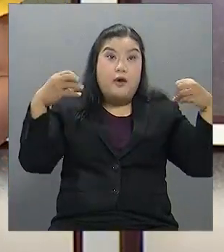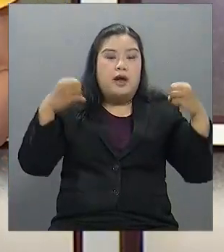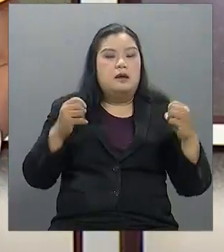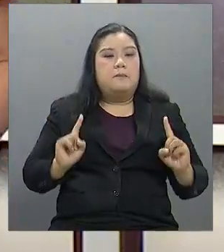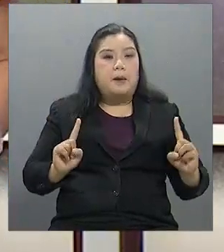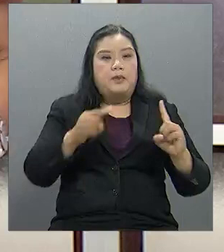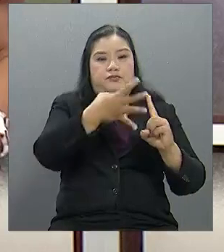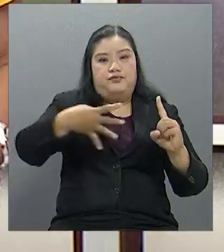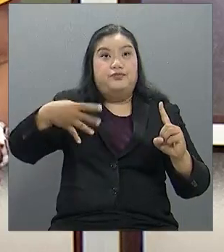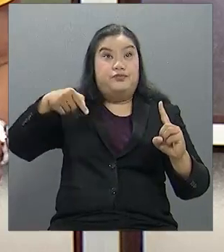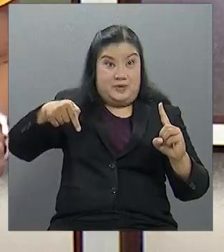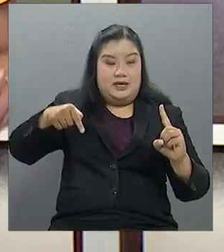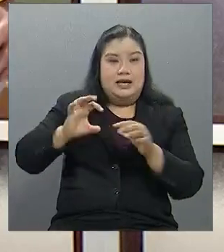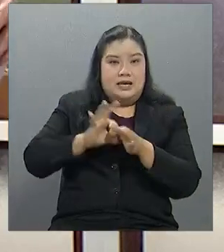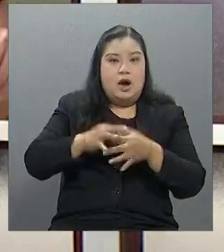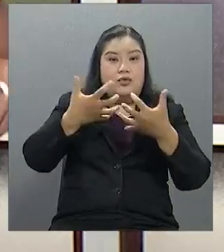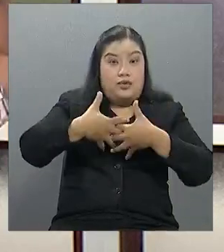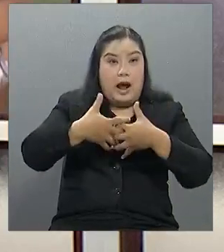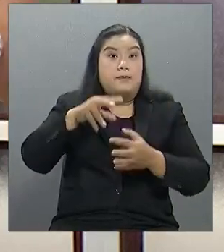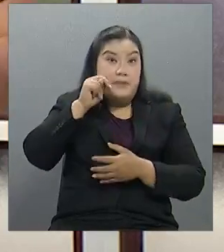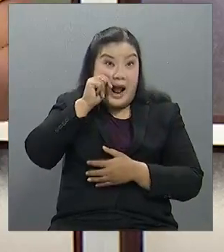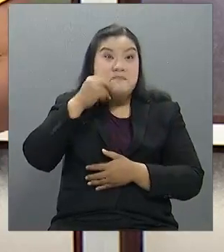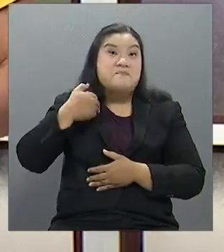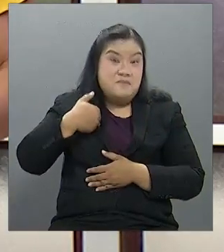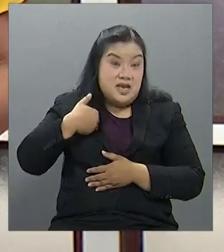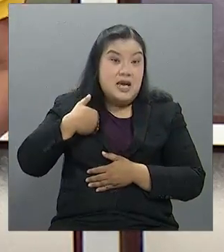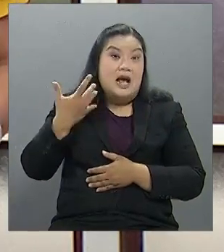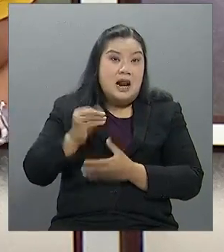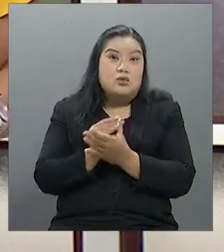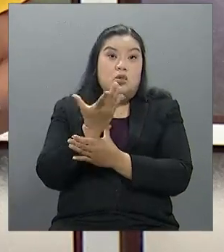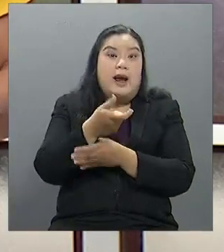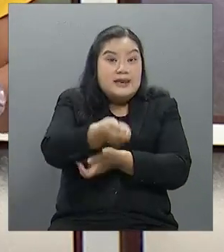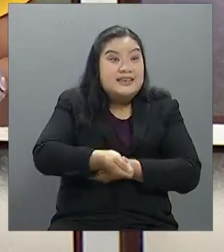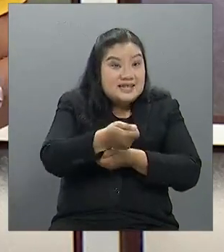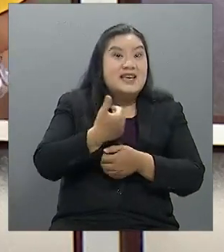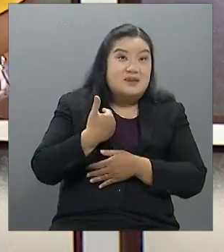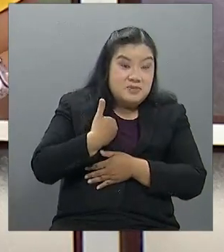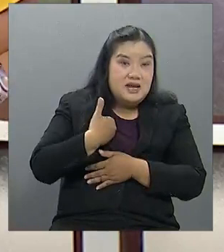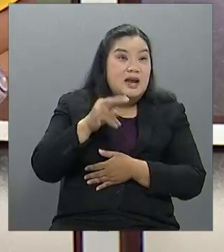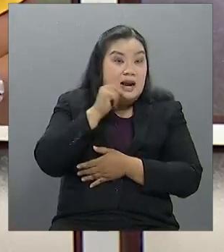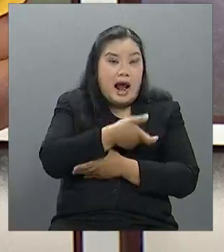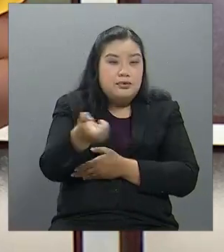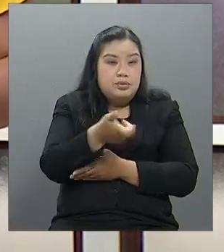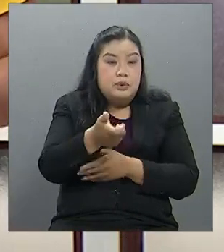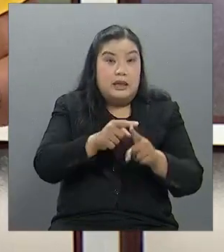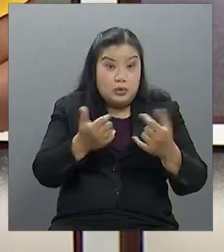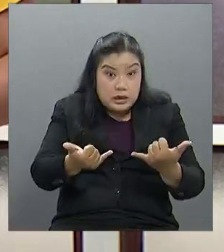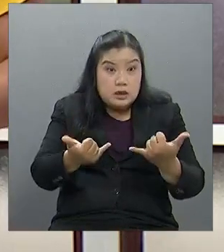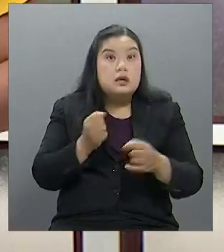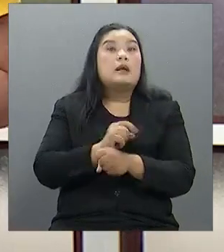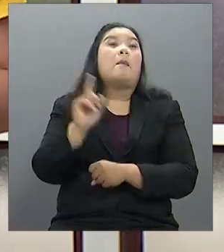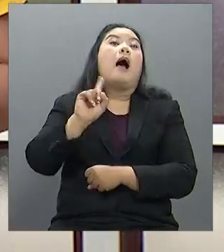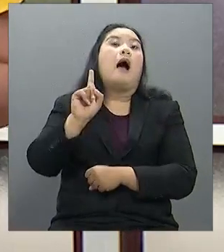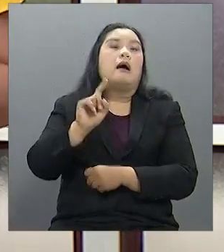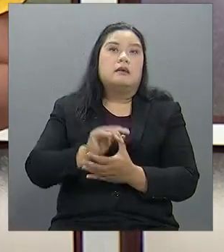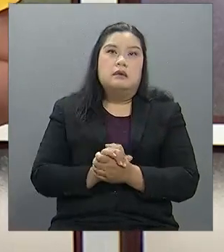ได้ก็จะได้มีรายได้แล้วก็เอาไปใช้หนี้ธกส.เอาไปจ่ายค่าไฟไงแต่ว่าตอนนี้ต้นทุนในการทำมาหากินมันยังไม่มีเ